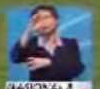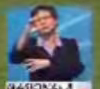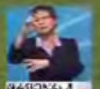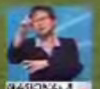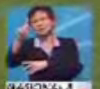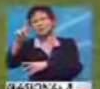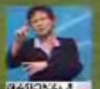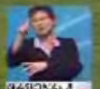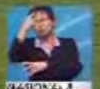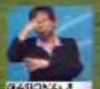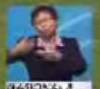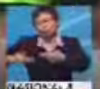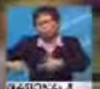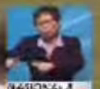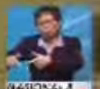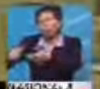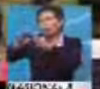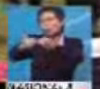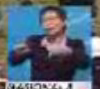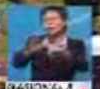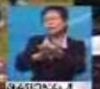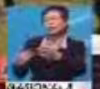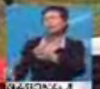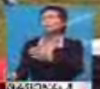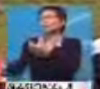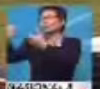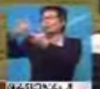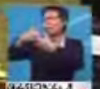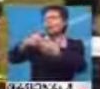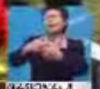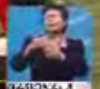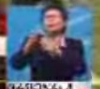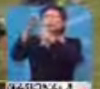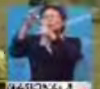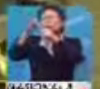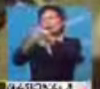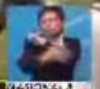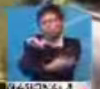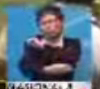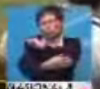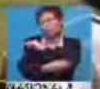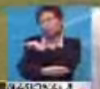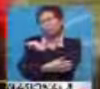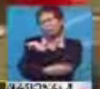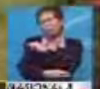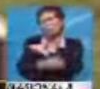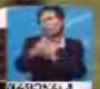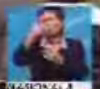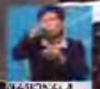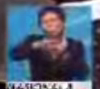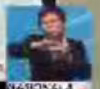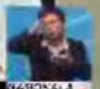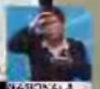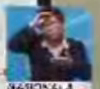bagi membuka peluang kepada murid-murid sekolah terutama yang kurang berkemampuan mempelajari nilai kesukanan bola sepak.